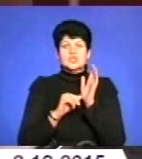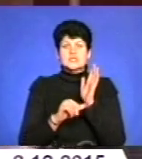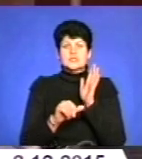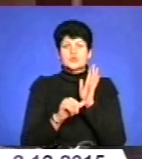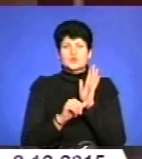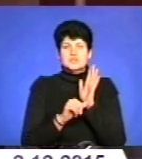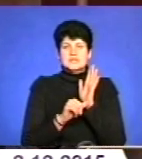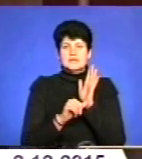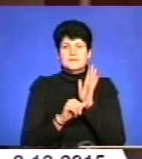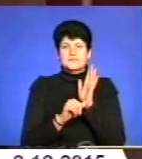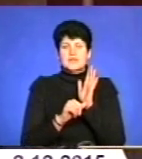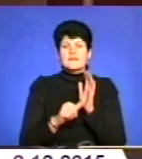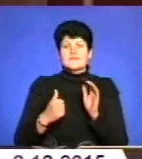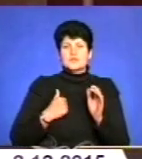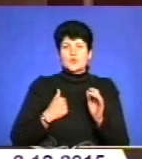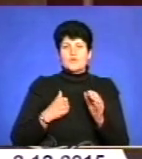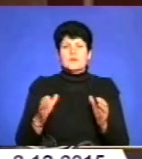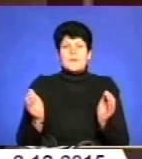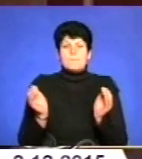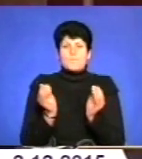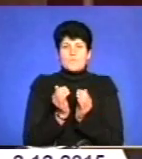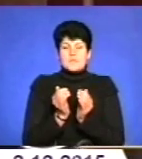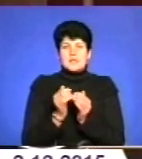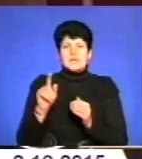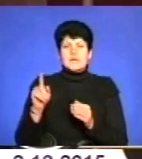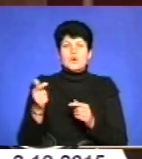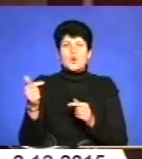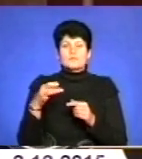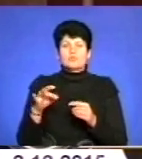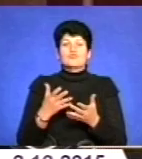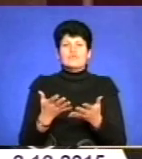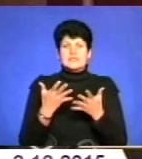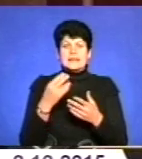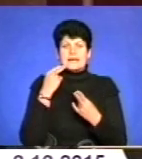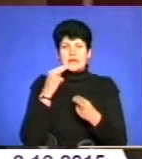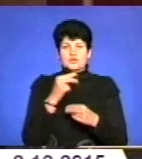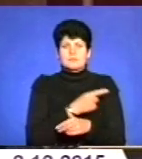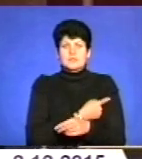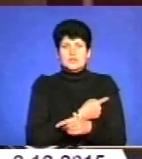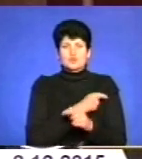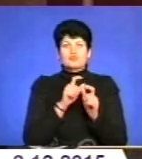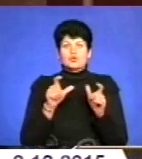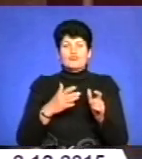66-й військовий мобільний госпіталь був признаний найкращою медичною установою нашої держави.